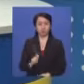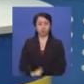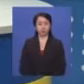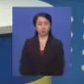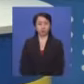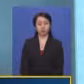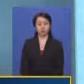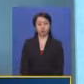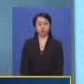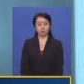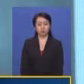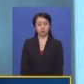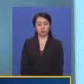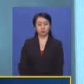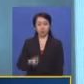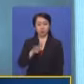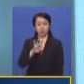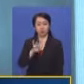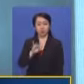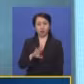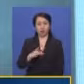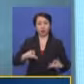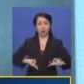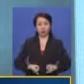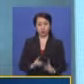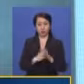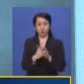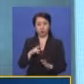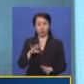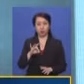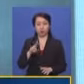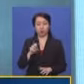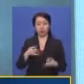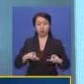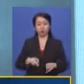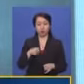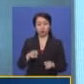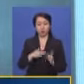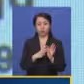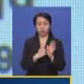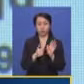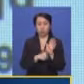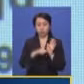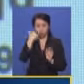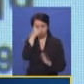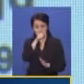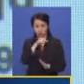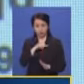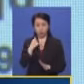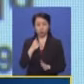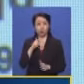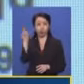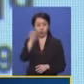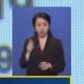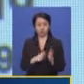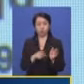далее. Яков Плешивцев – уроженец села Покровка. Родился в 1906 году. На фронт был